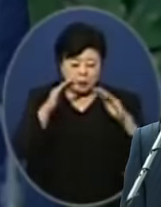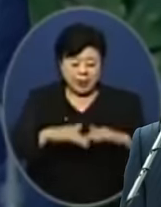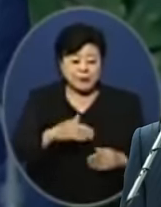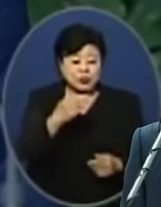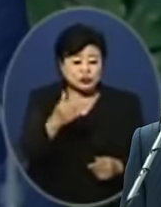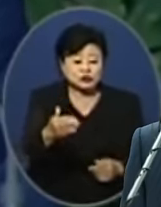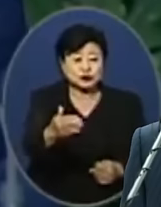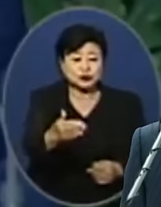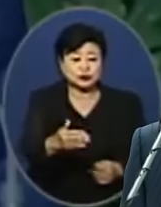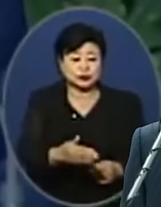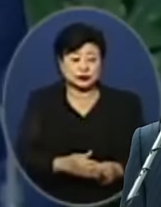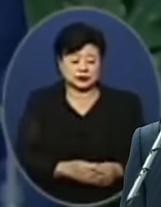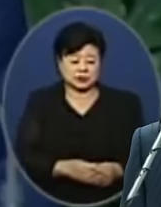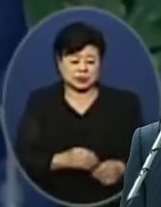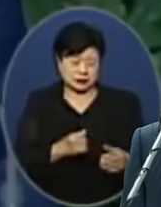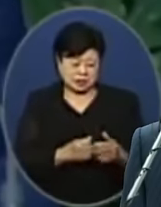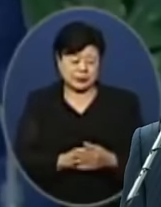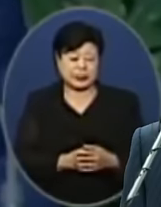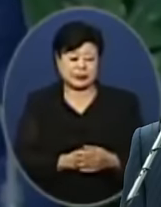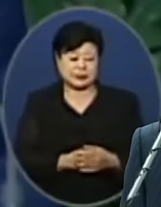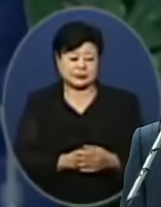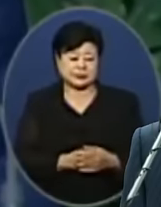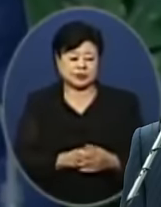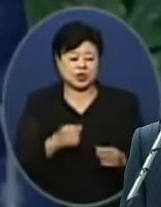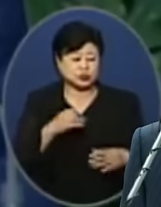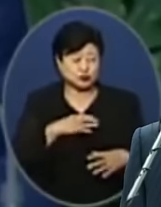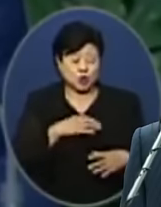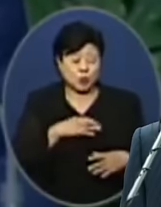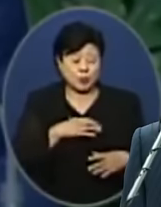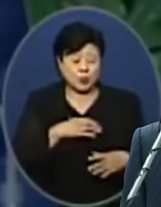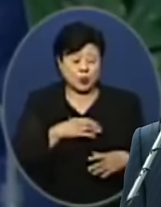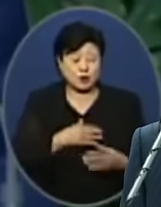하는 선구자라는 것을 알기 때문에 두려움을